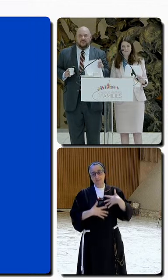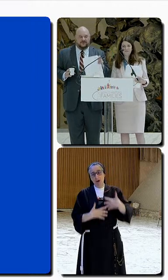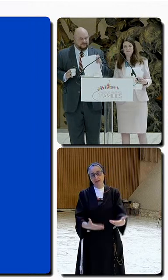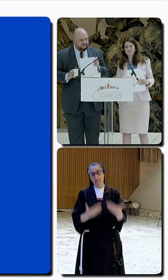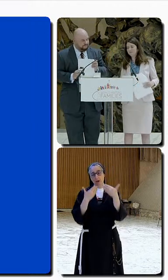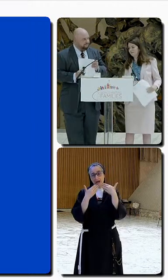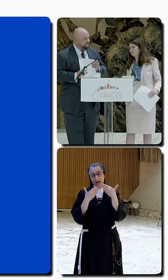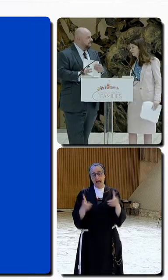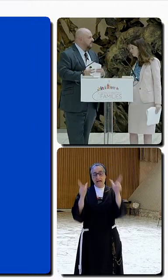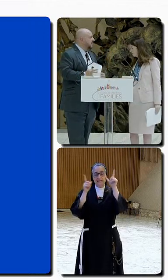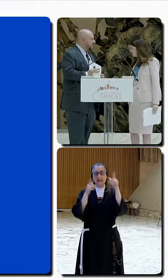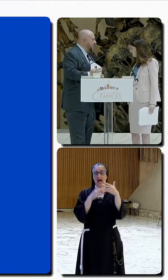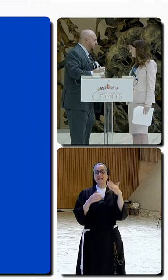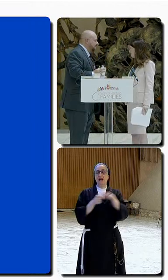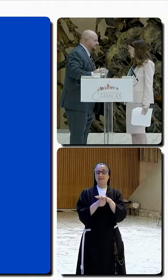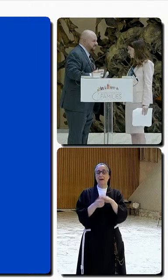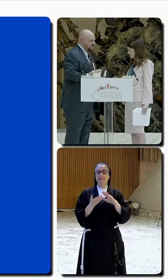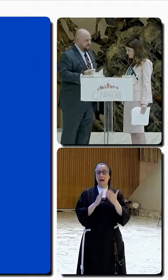very much. God bless.